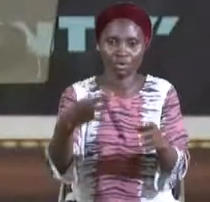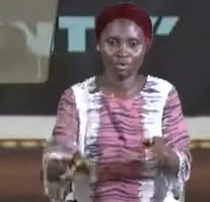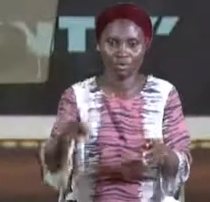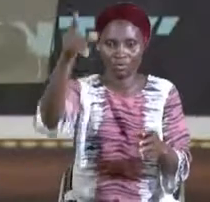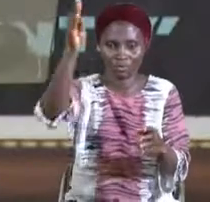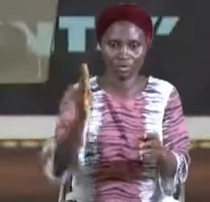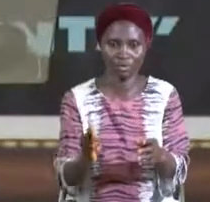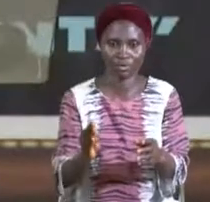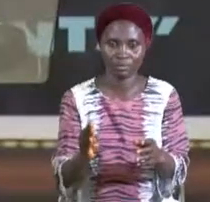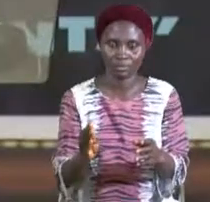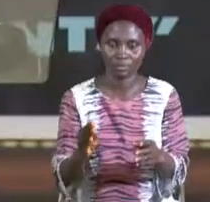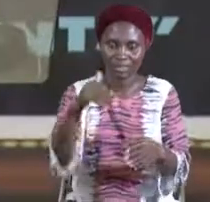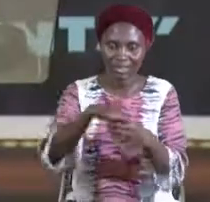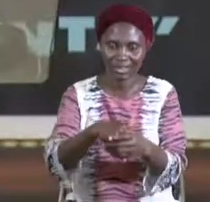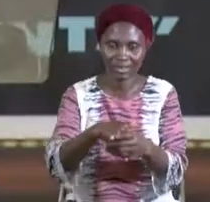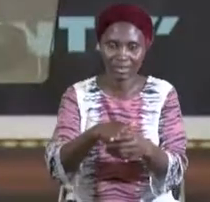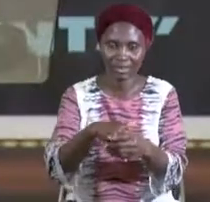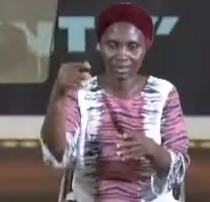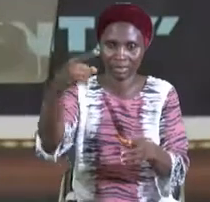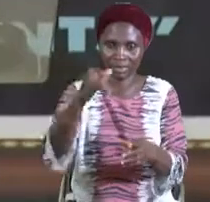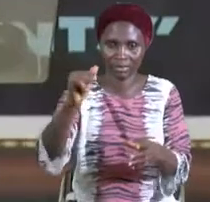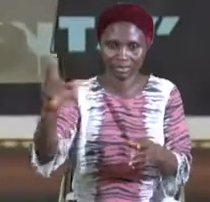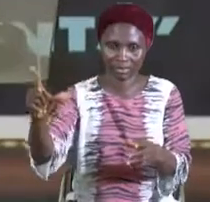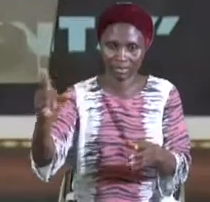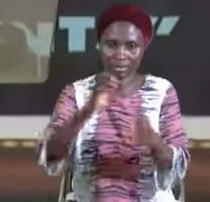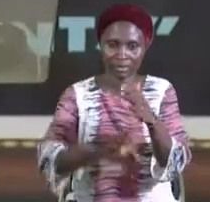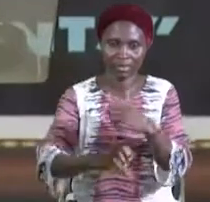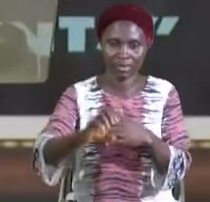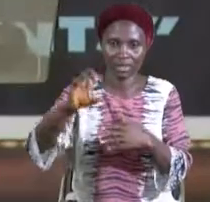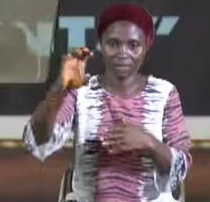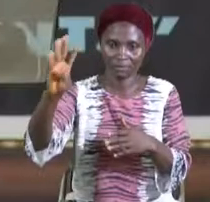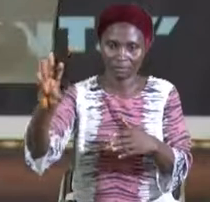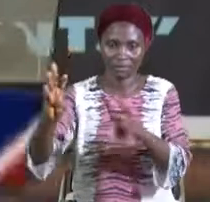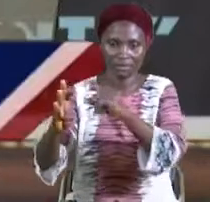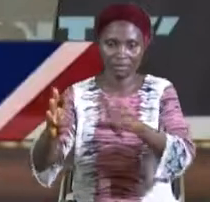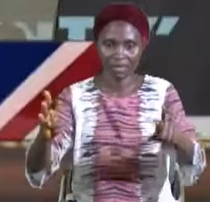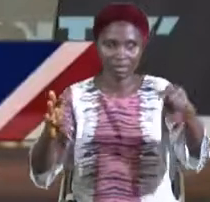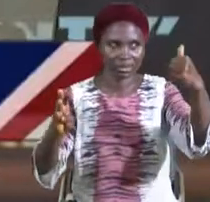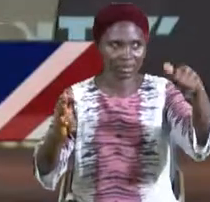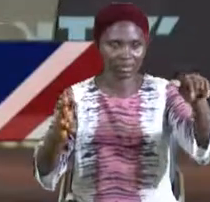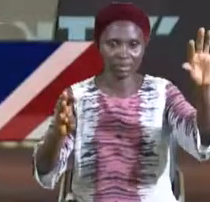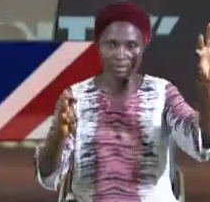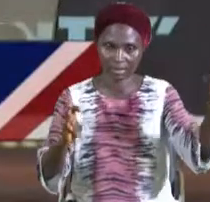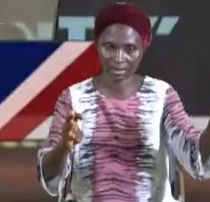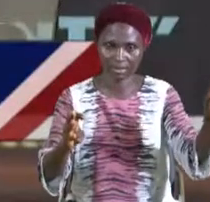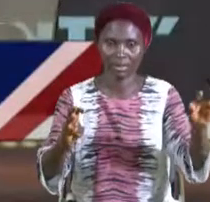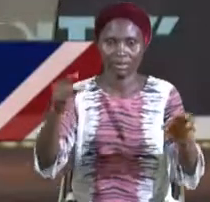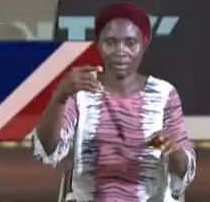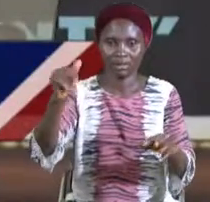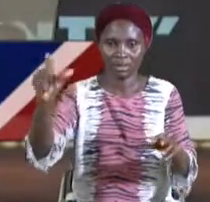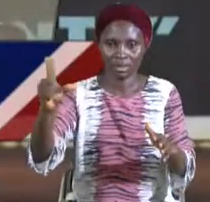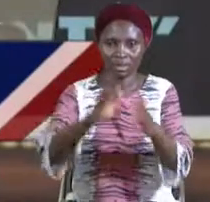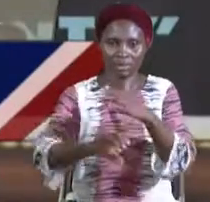Dieu. Galates chapitre 4. En Galates chapitre 4, verset 19. Galates